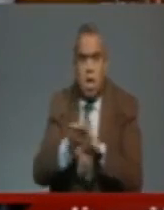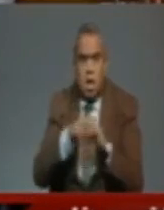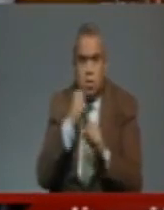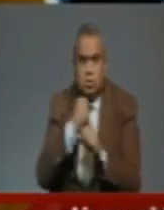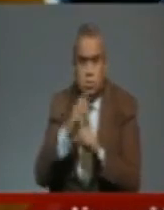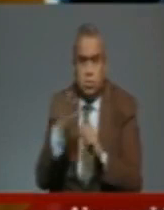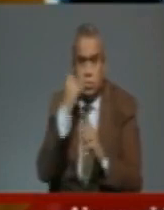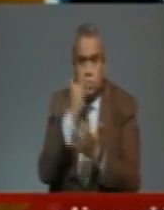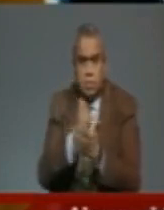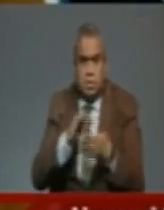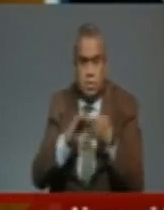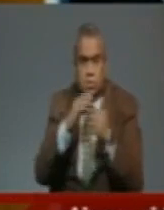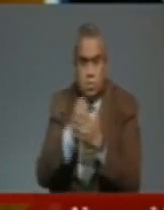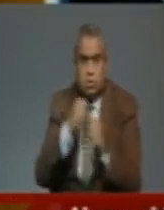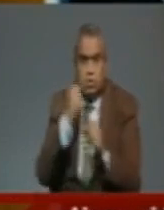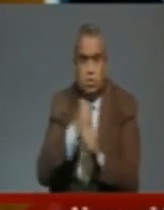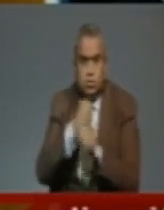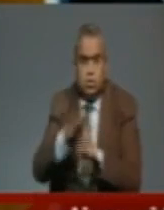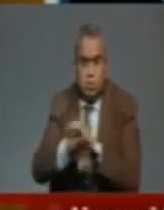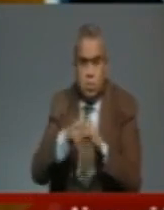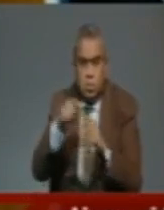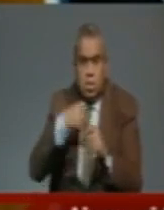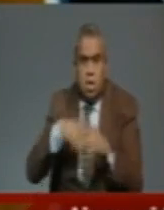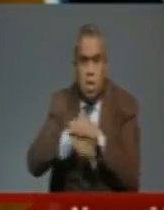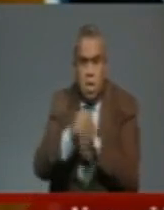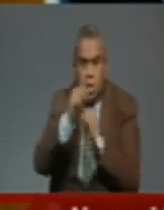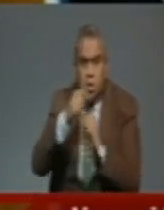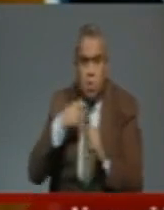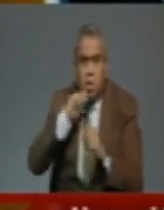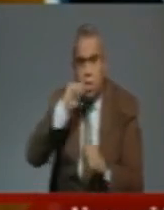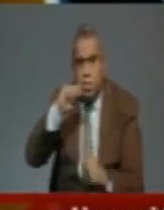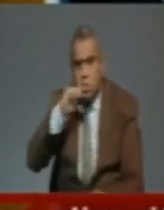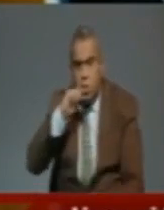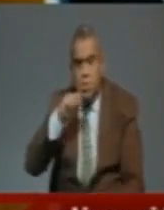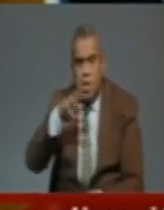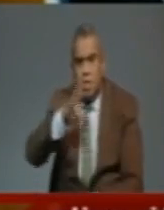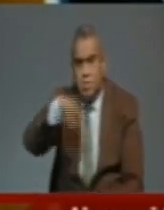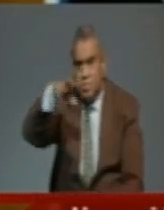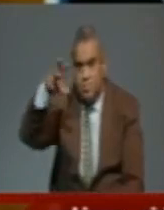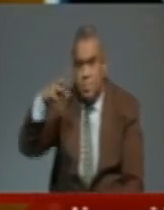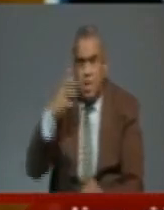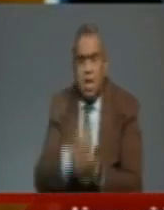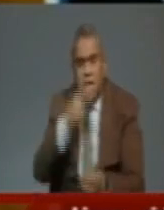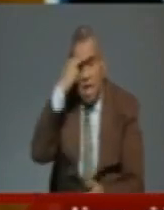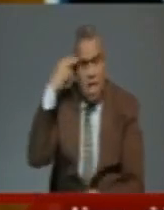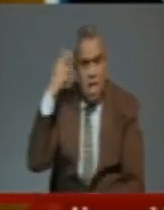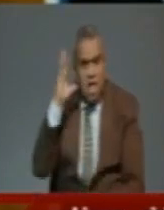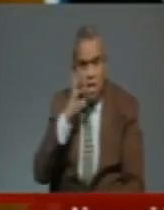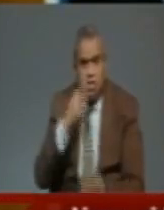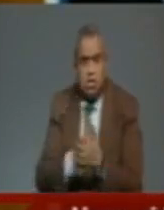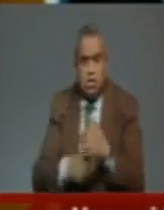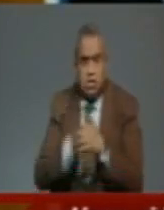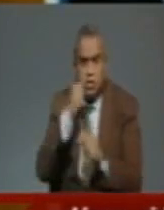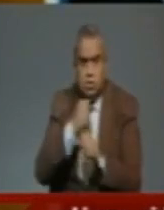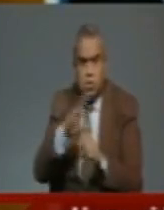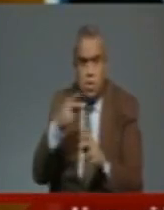احنا لسه بنشتغل فيه، سواء المحطه رقم 2 في دمياط، سواء استكمال جرجوب، سواء استكمال العريش، يبقى عندنا مشغلين اخرين